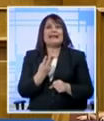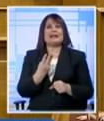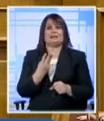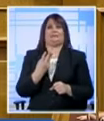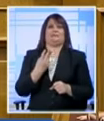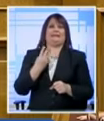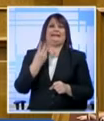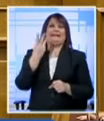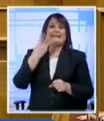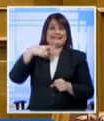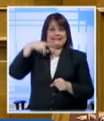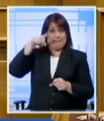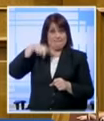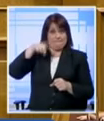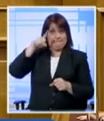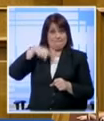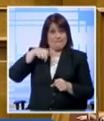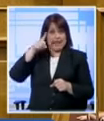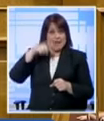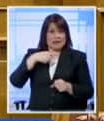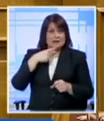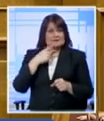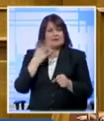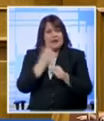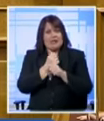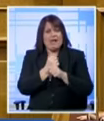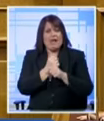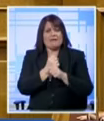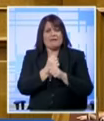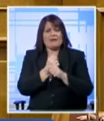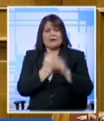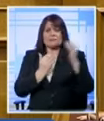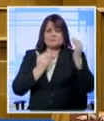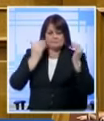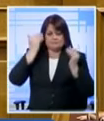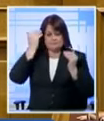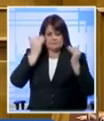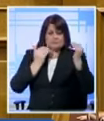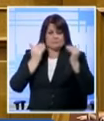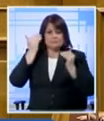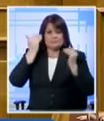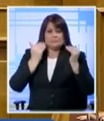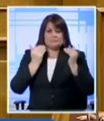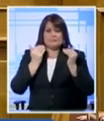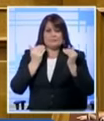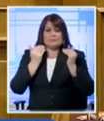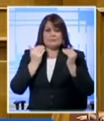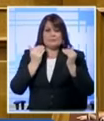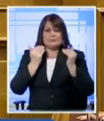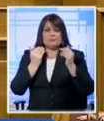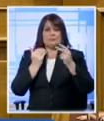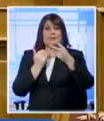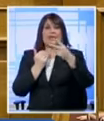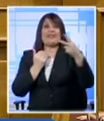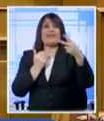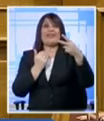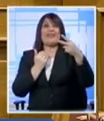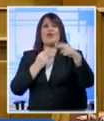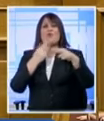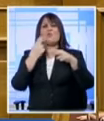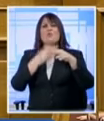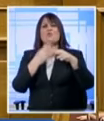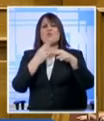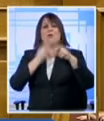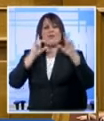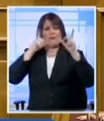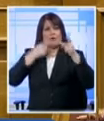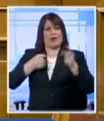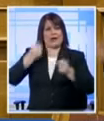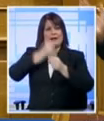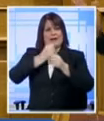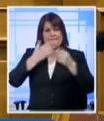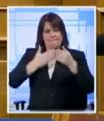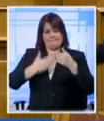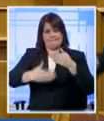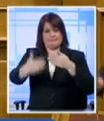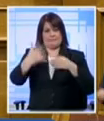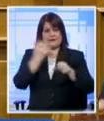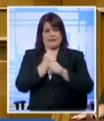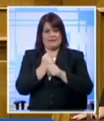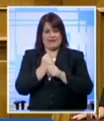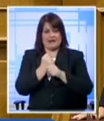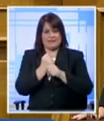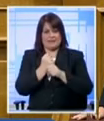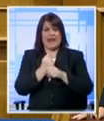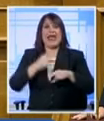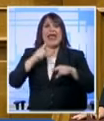να θέσει σε αμφισβήτηση τα μόνα δύο μεγάλα επιτεύγματα της μεταπολίτευσης. Την ύπαρξη